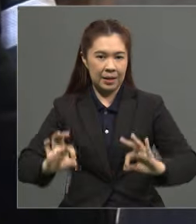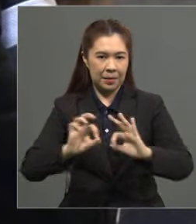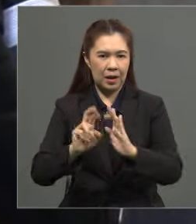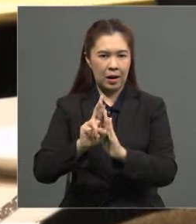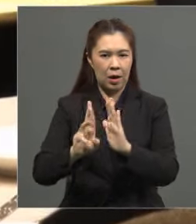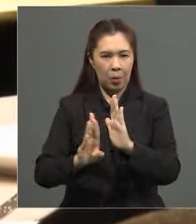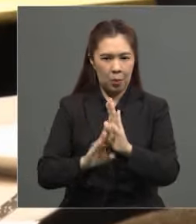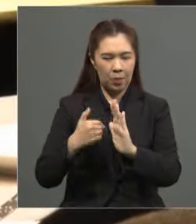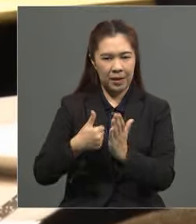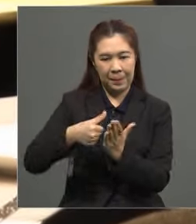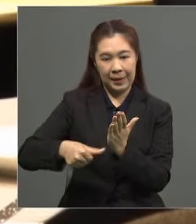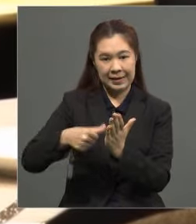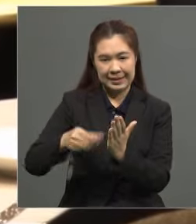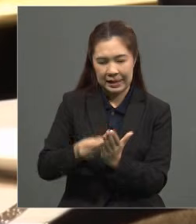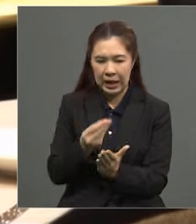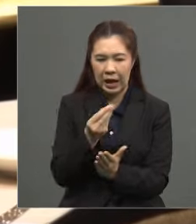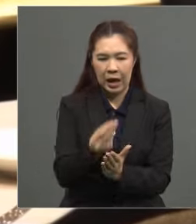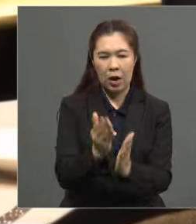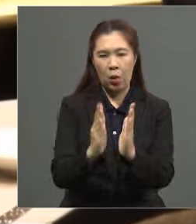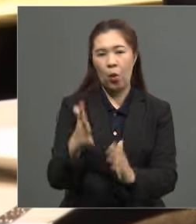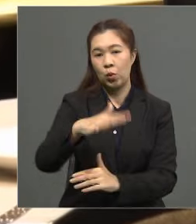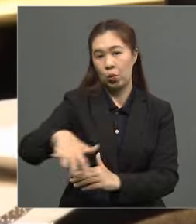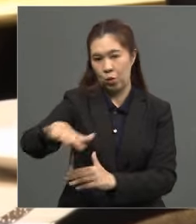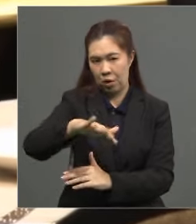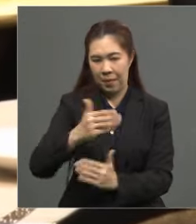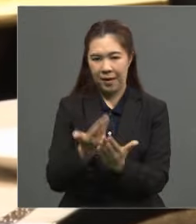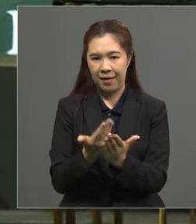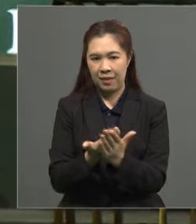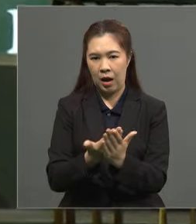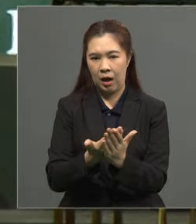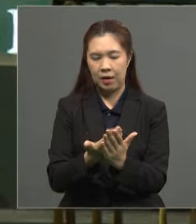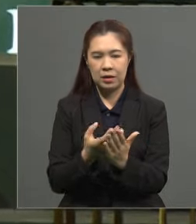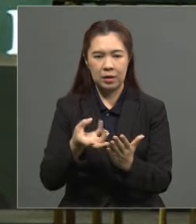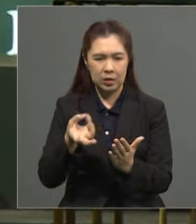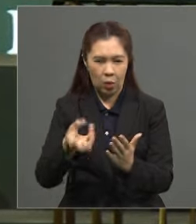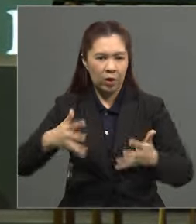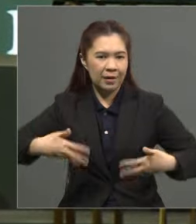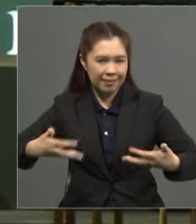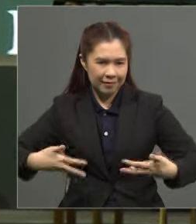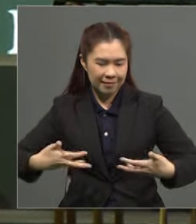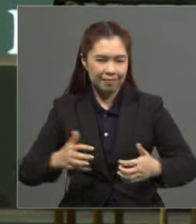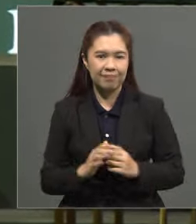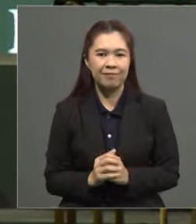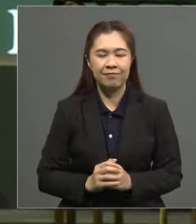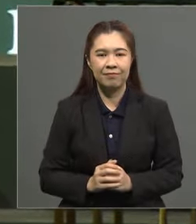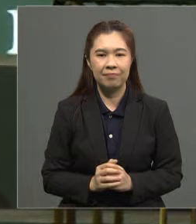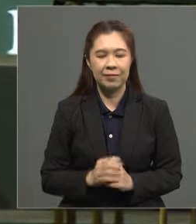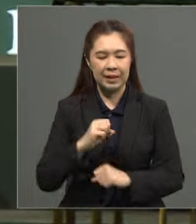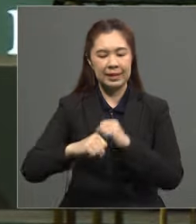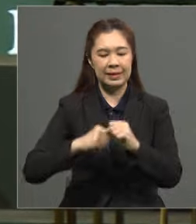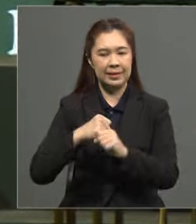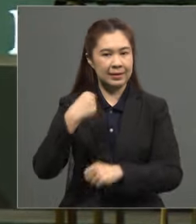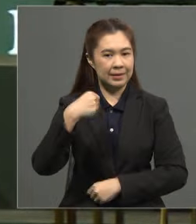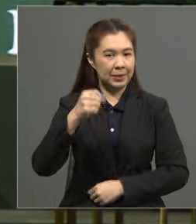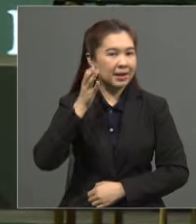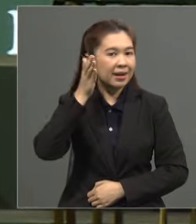ที่สามารถคืนภาษีให้กับคนทั่วไปและคนที่มีรายได้น้อยได้อย่างรวดเร็ว ค่ะทีนี้ถ้าพูดถึงอีก10ปีข้างหน้า